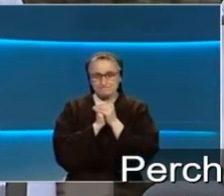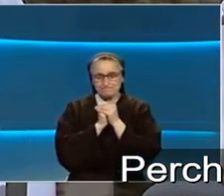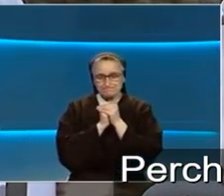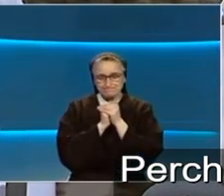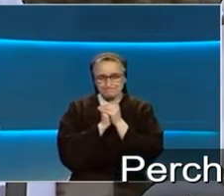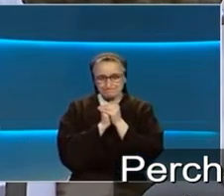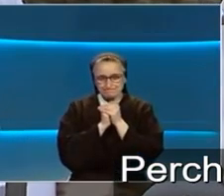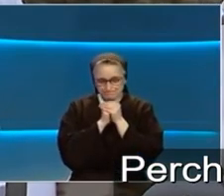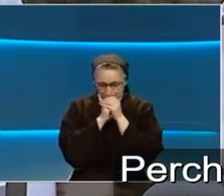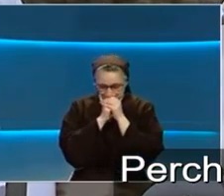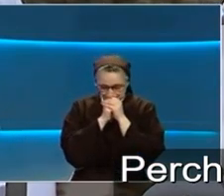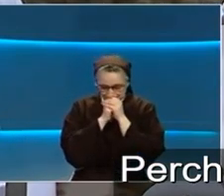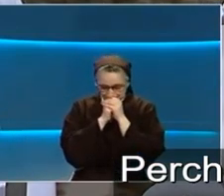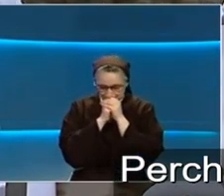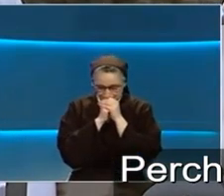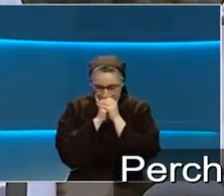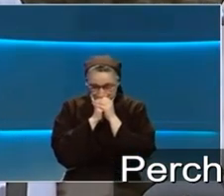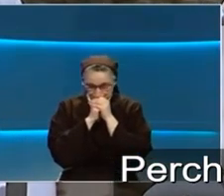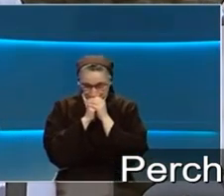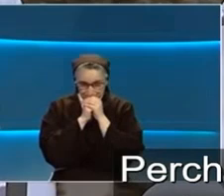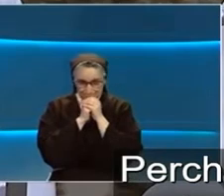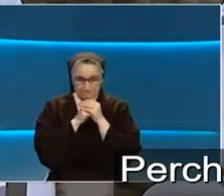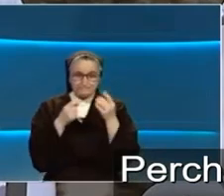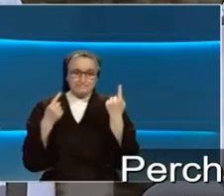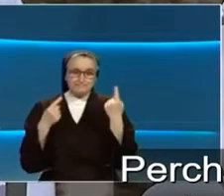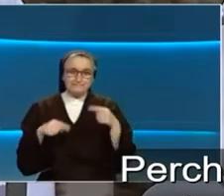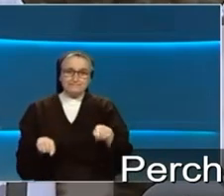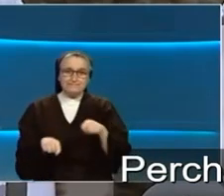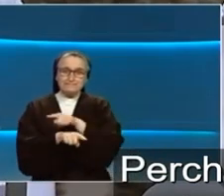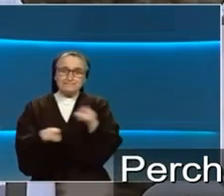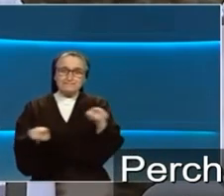이 어둠 속에서 이 어둠을 살고 있는